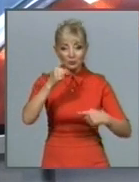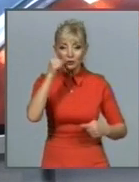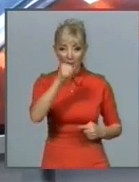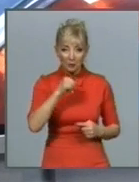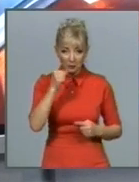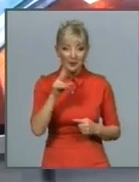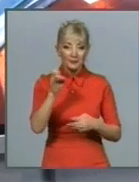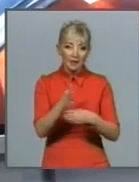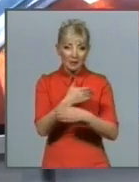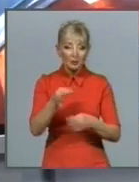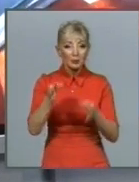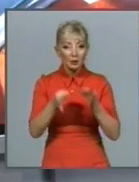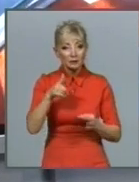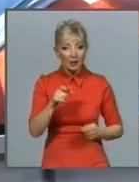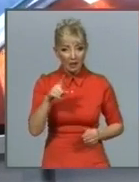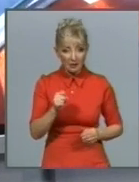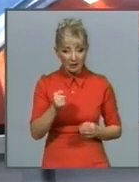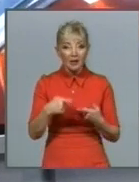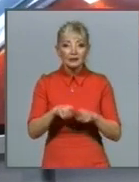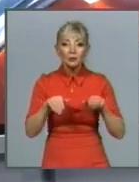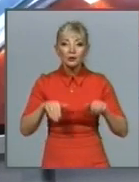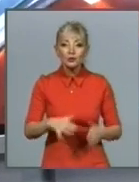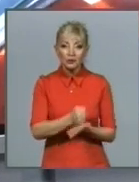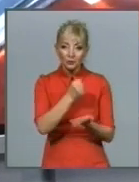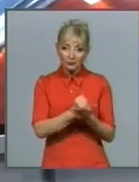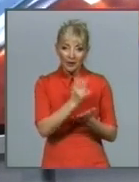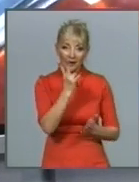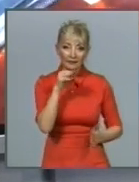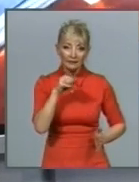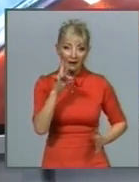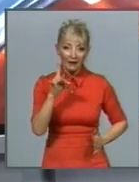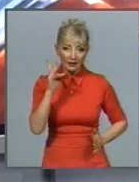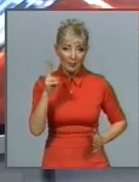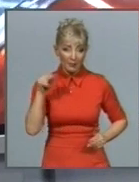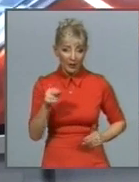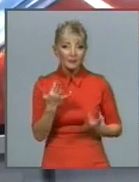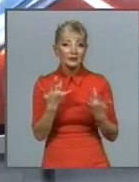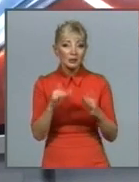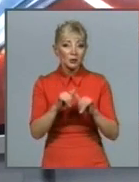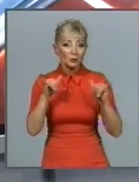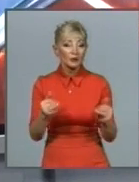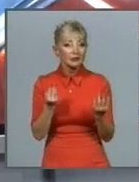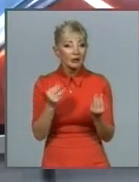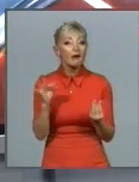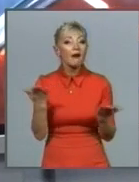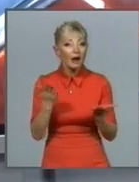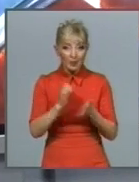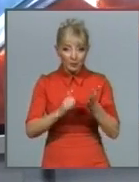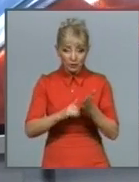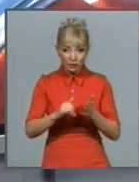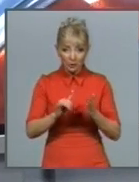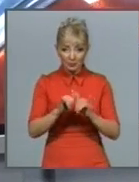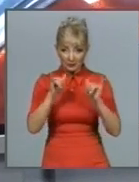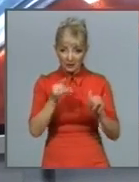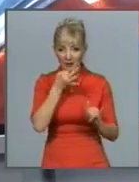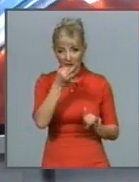– на розподіл природного газу. Відповідні рішення ухвалили в НКРКП. Наскільки збільшаться тарифи та яка причина підвищення, розповість